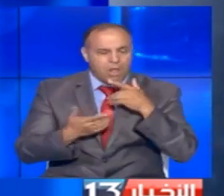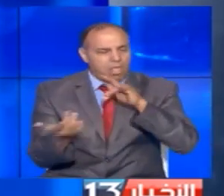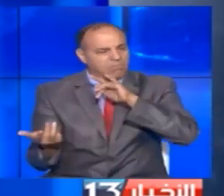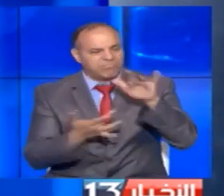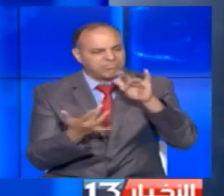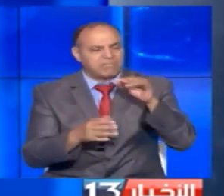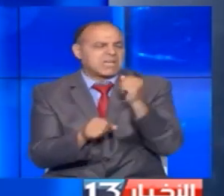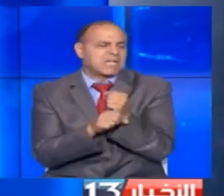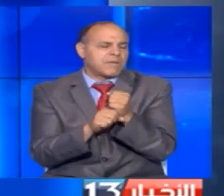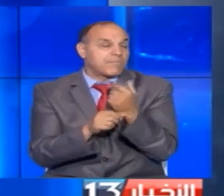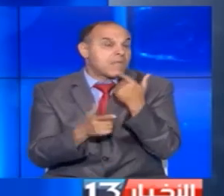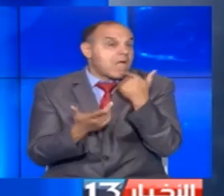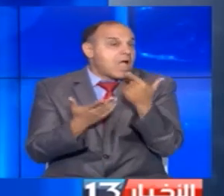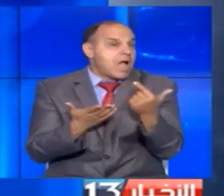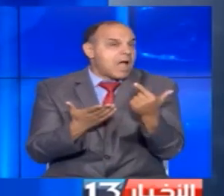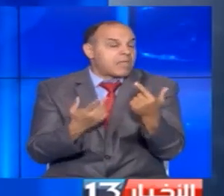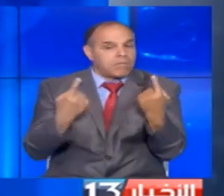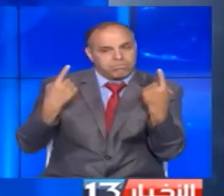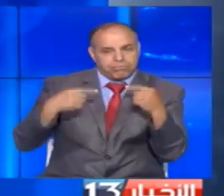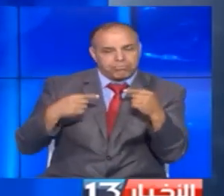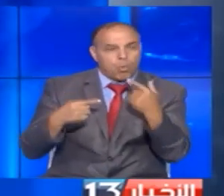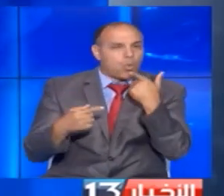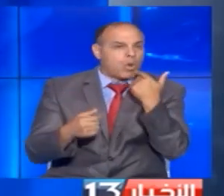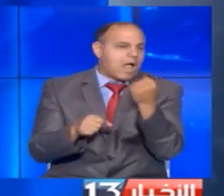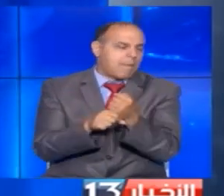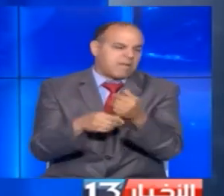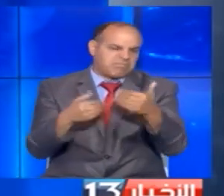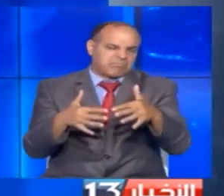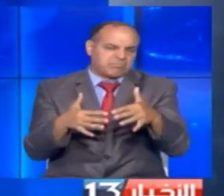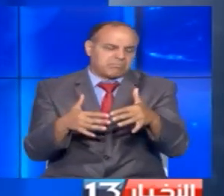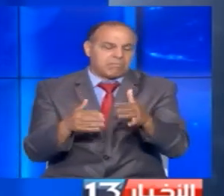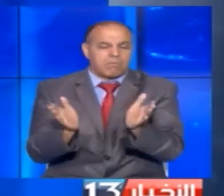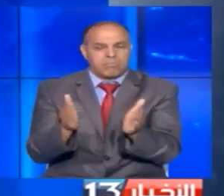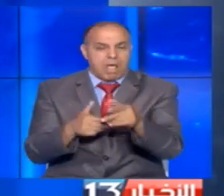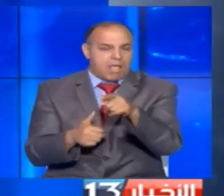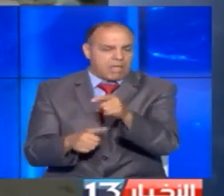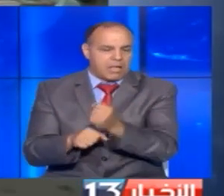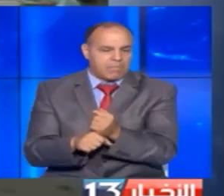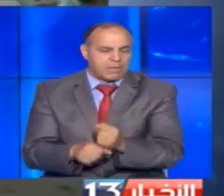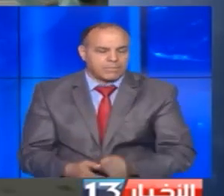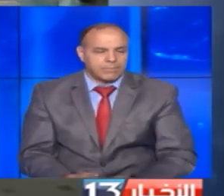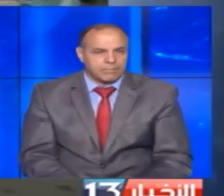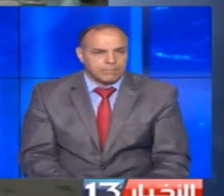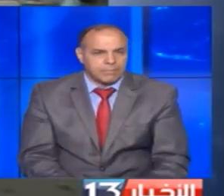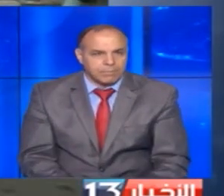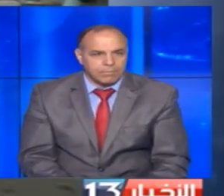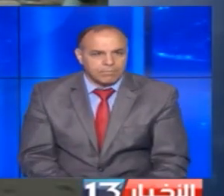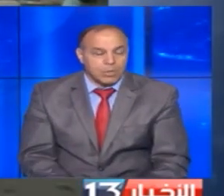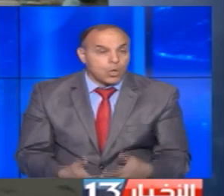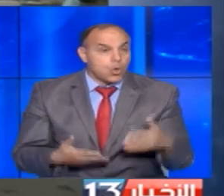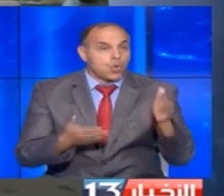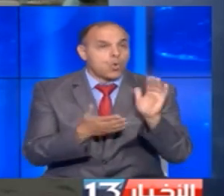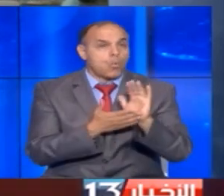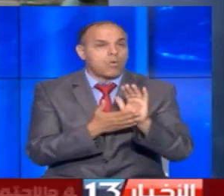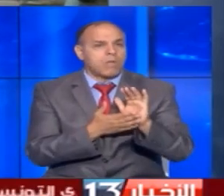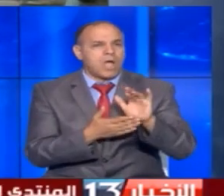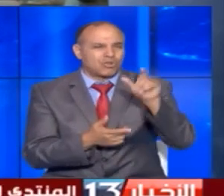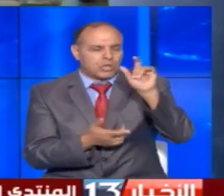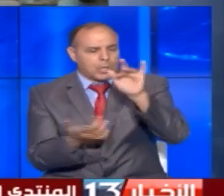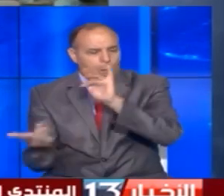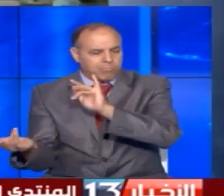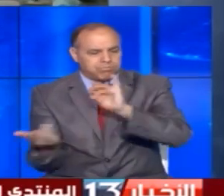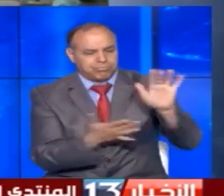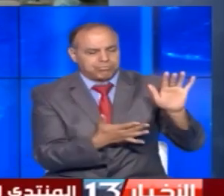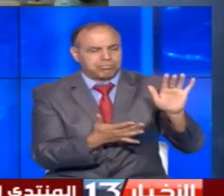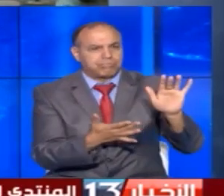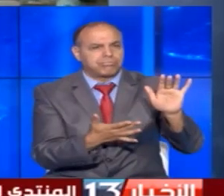في اطار التصدي لها شاشه العمل في هذا القطاع يمثل طرد التعسف من بين